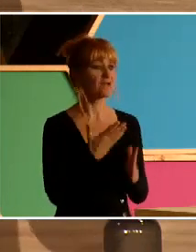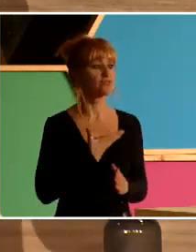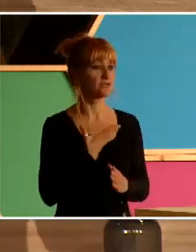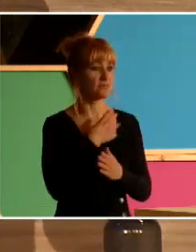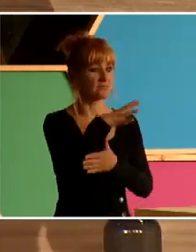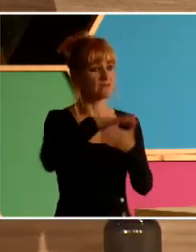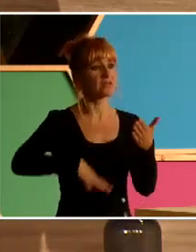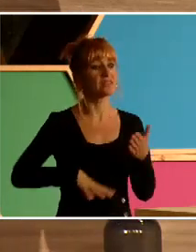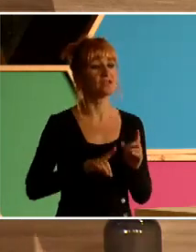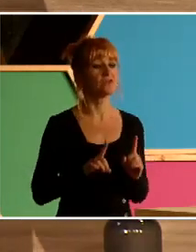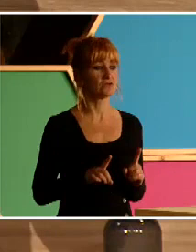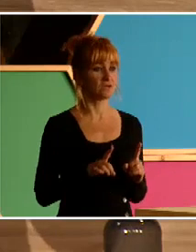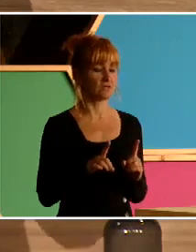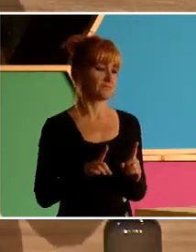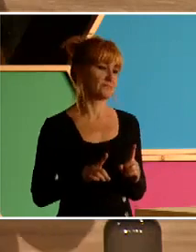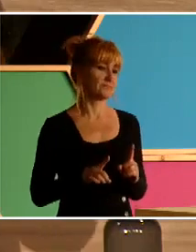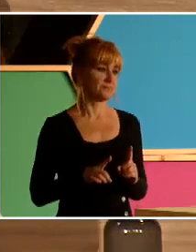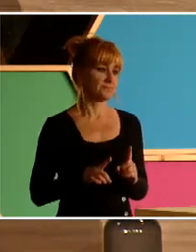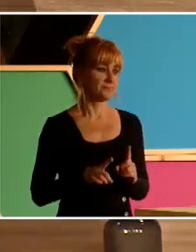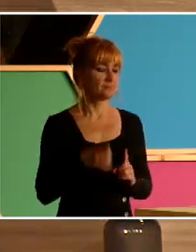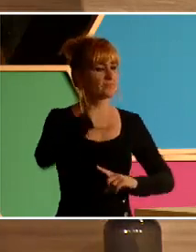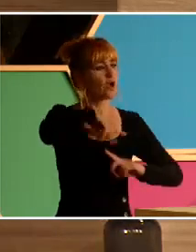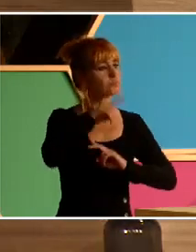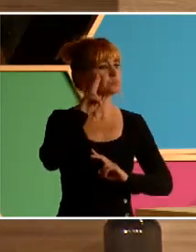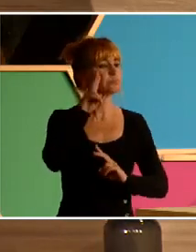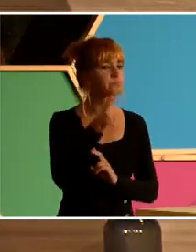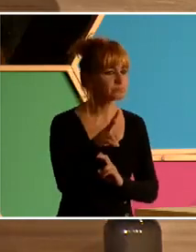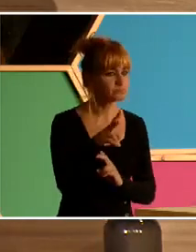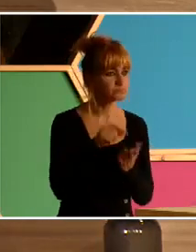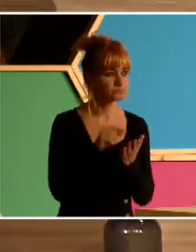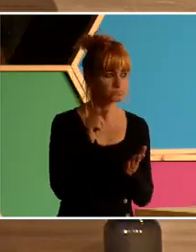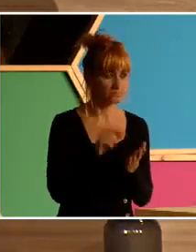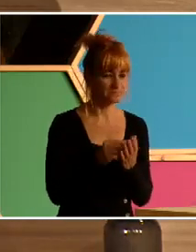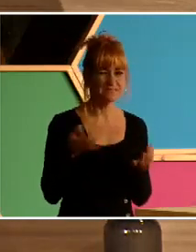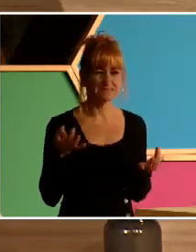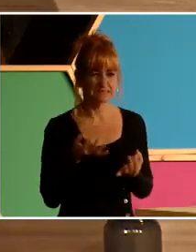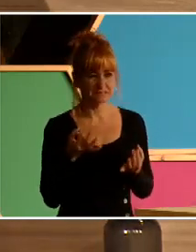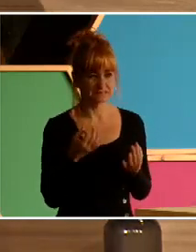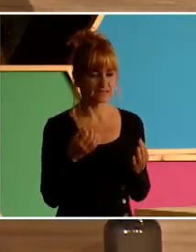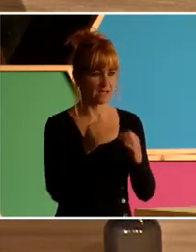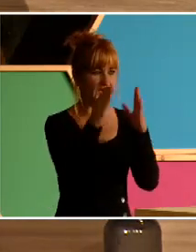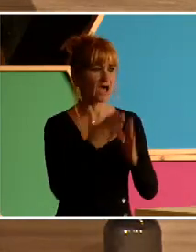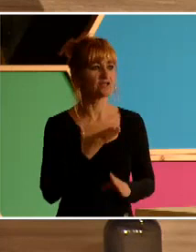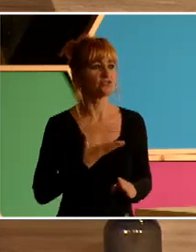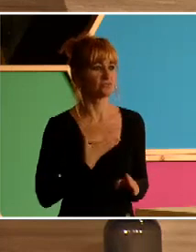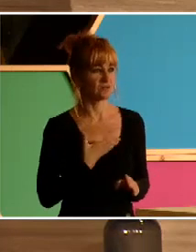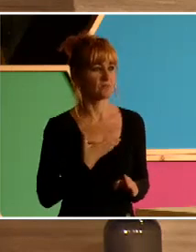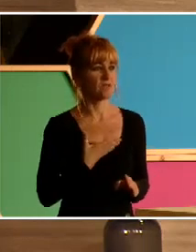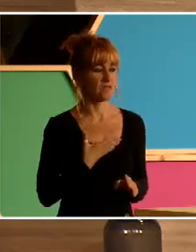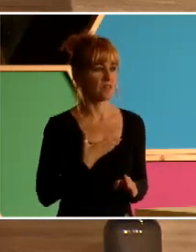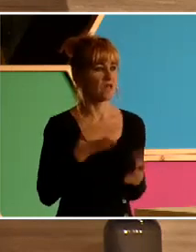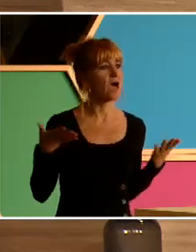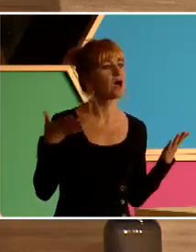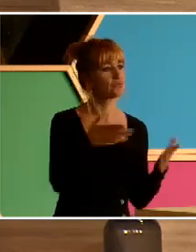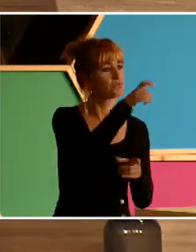Barcelona, una de les primeres coses que vam veure quan vam arribar és que teníem un ajuntament que era molt fort amb els dèbils i molt